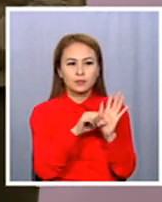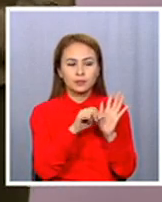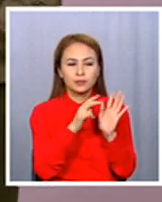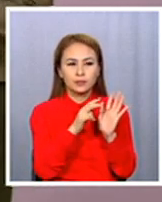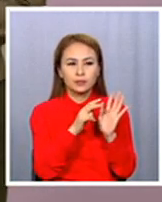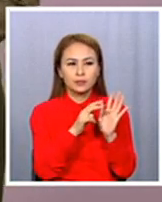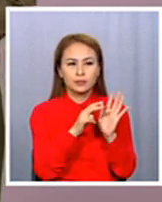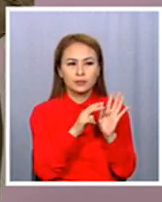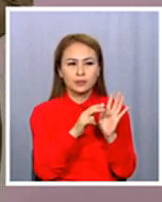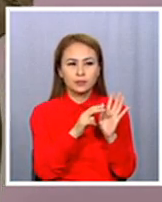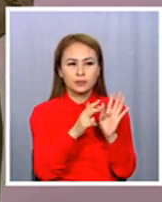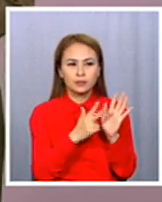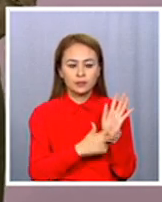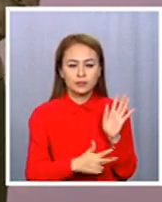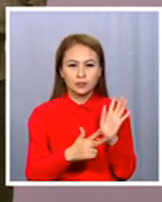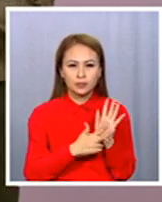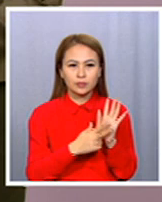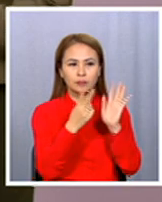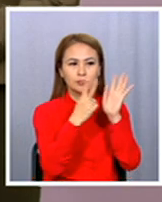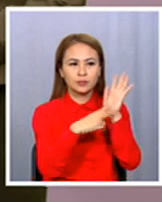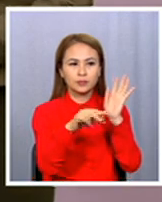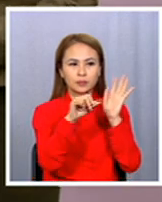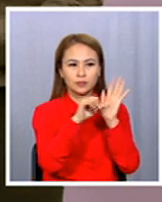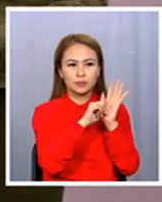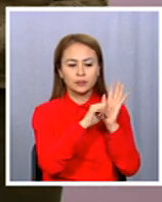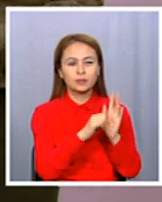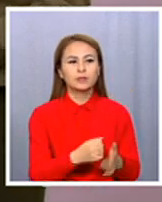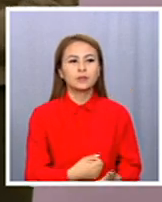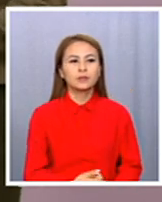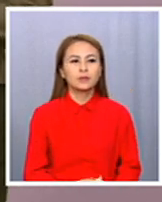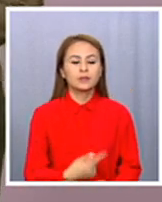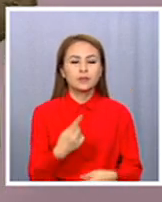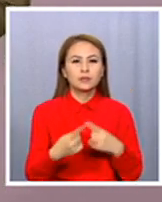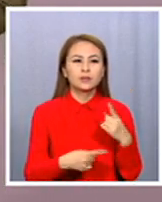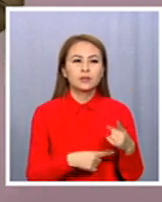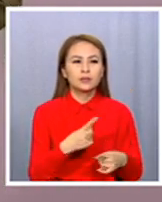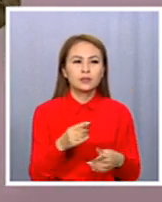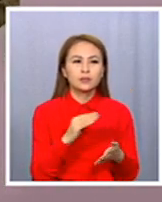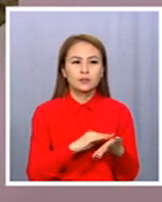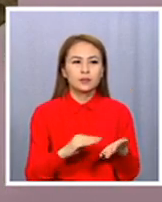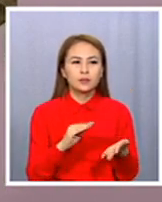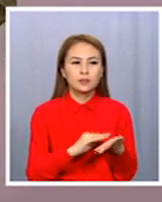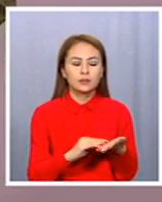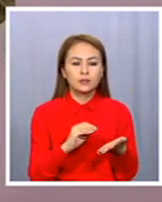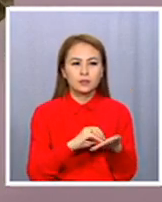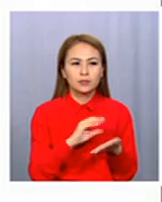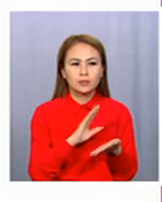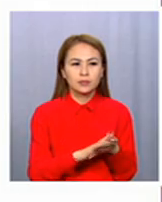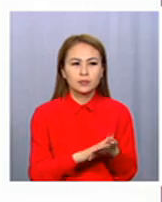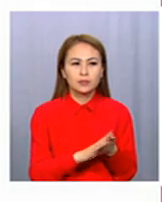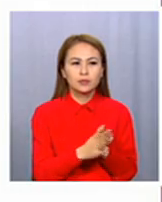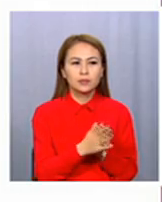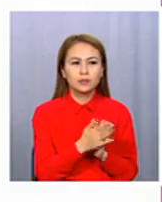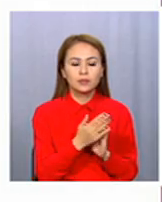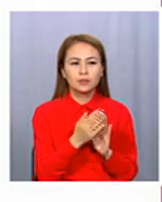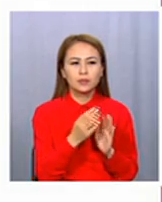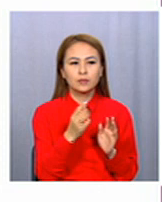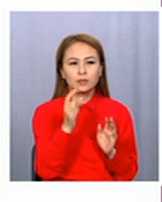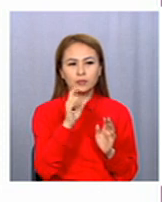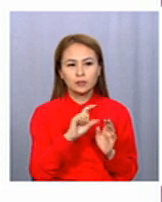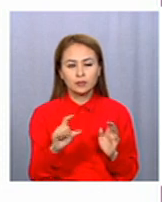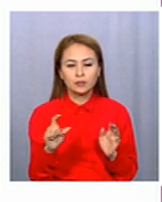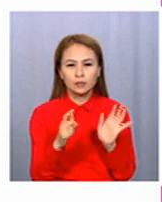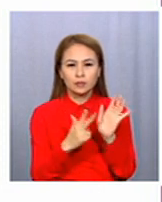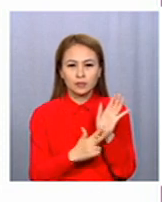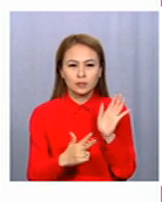яғни 88-ден 76-ға тең. Келесі өрнектің мәндерін есептейміз. Бөлшек сызығының